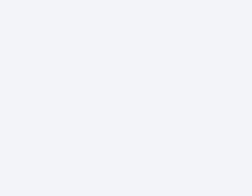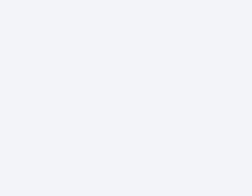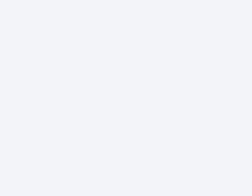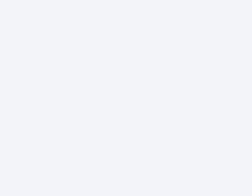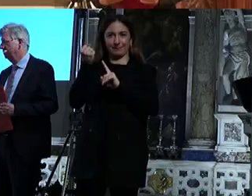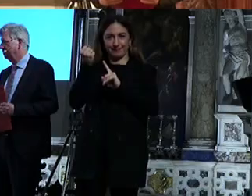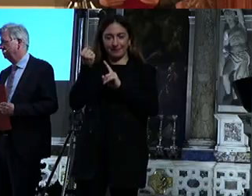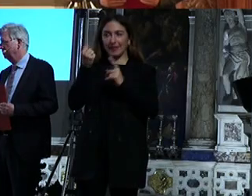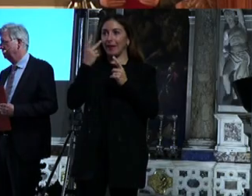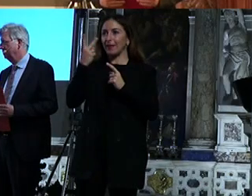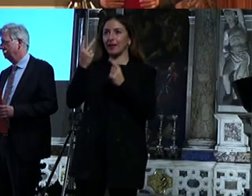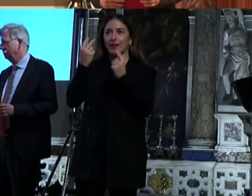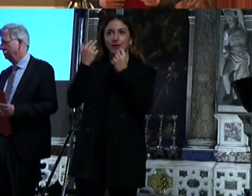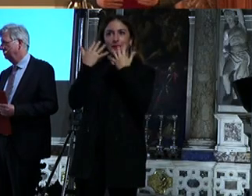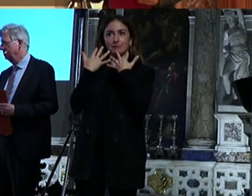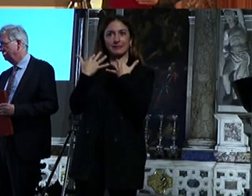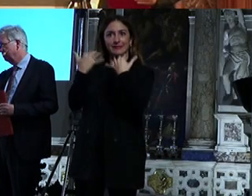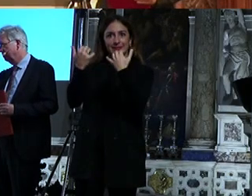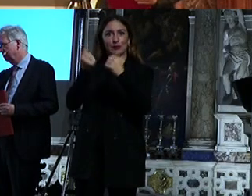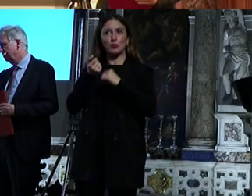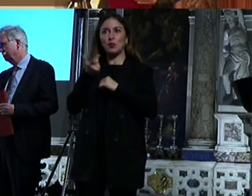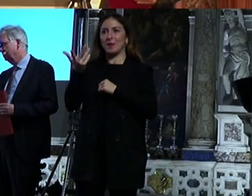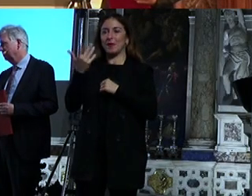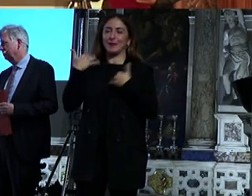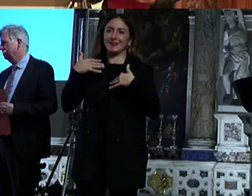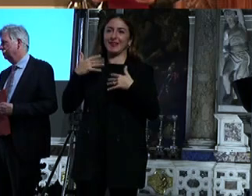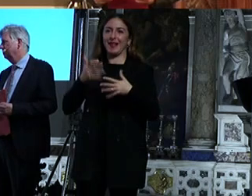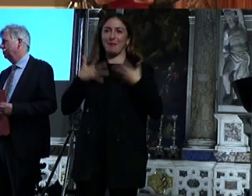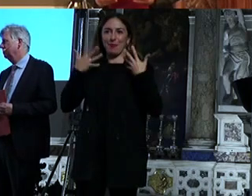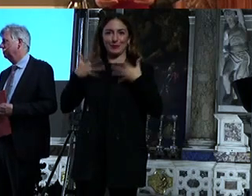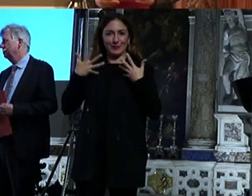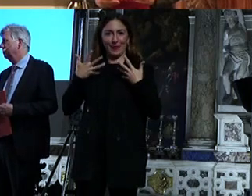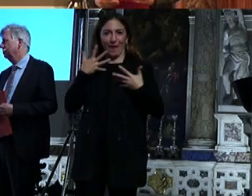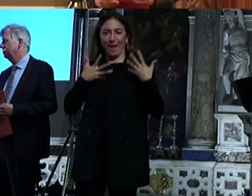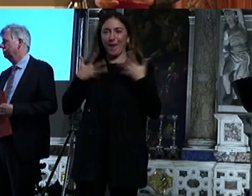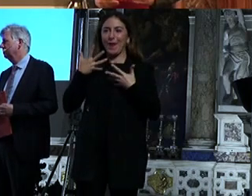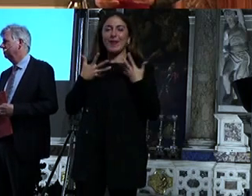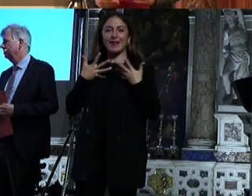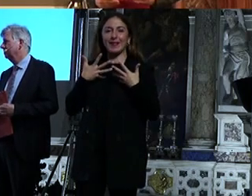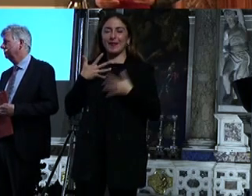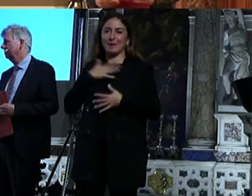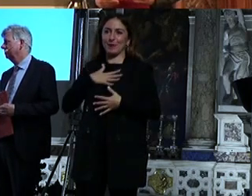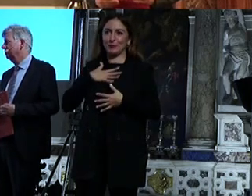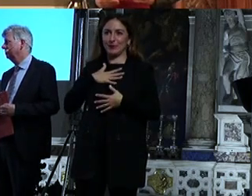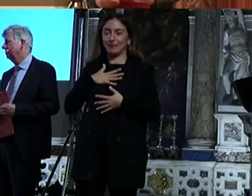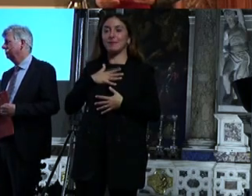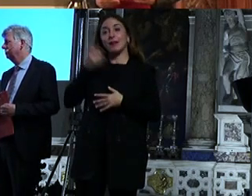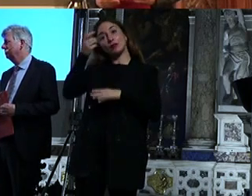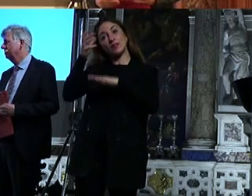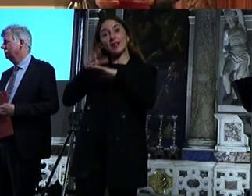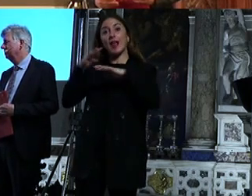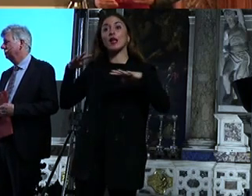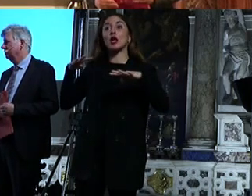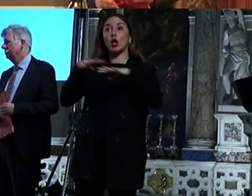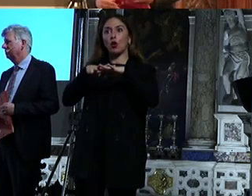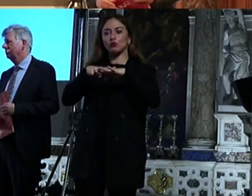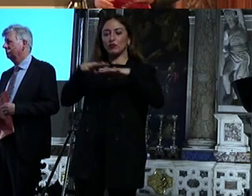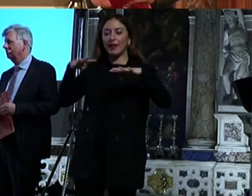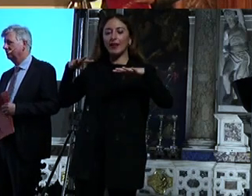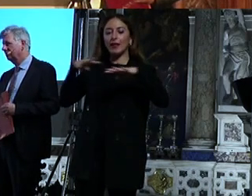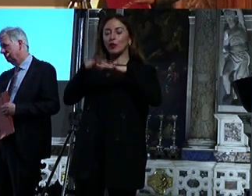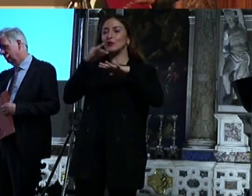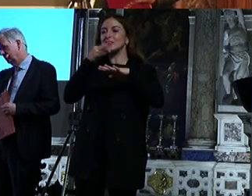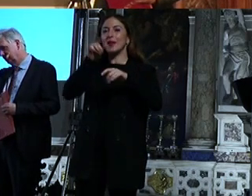vedervi così numerosi è una grande emozione e un piacere. Incroci di civiltà, come dicevo, e soprattutto incroci